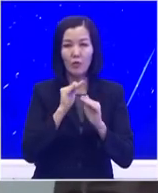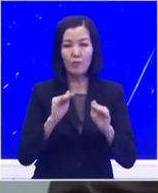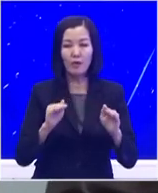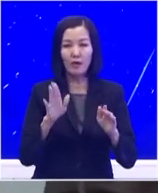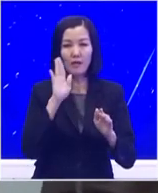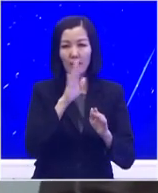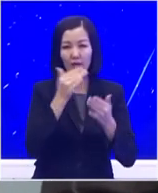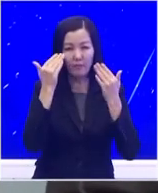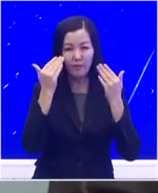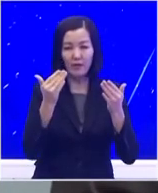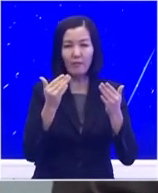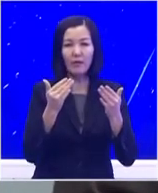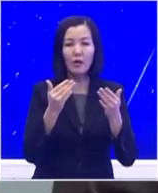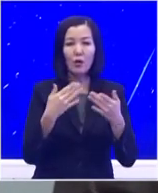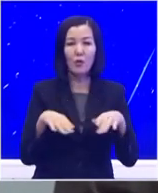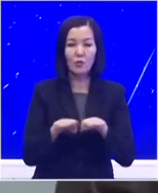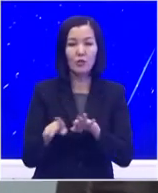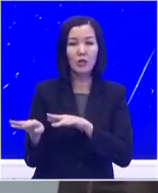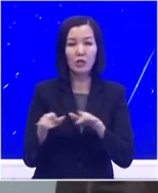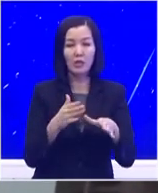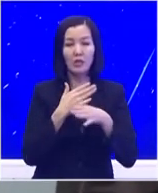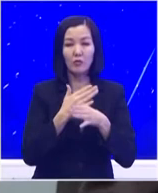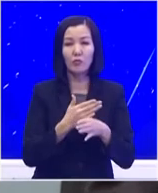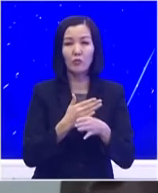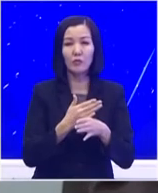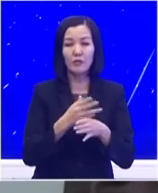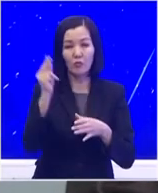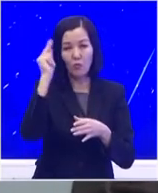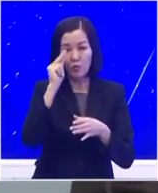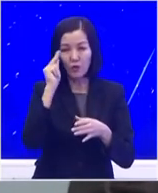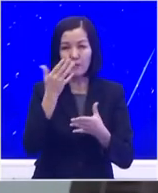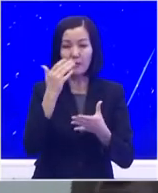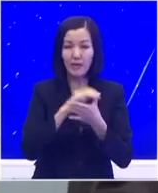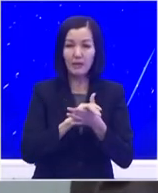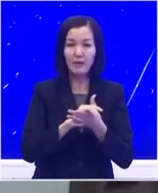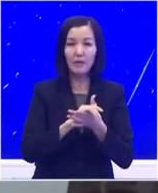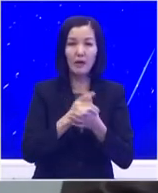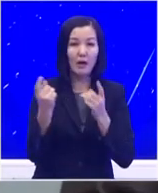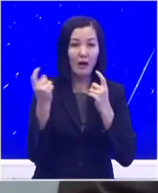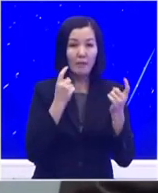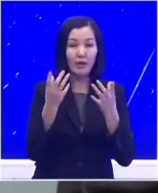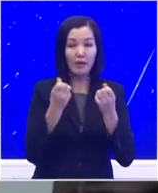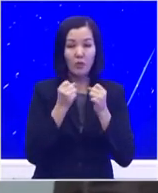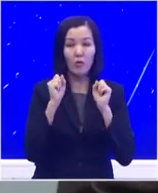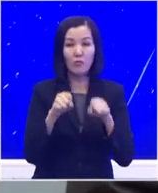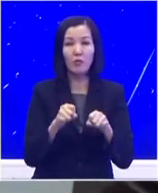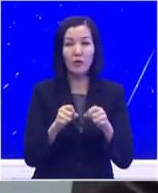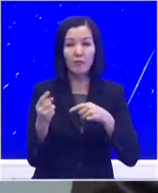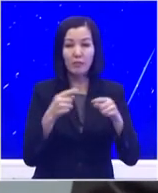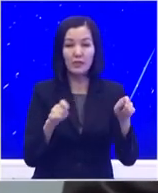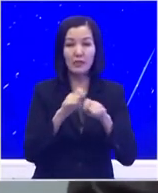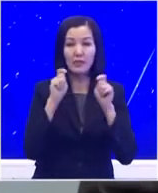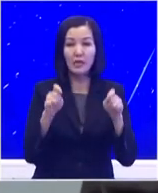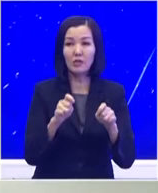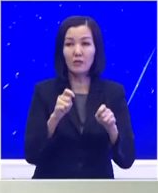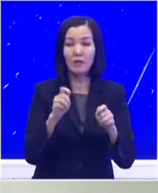бейхабар. Сондықтан да осындай шаралардың арқасында аналардың білімі жоғарылап, кішкене көздері ашылып, осындай бизнес ашып,